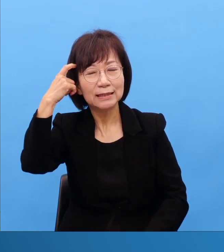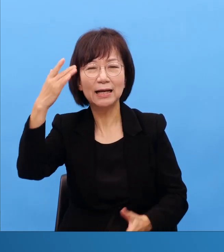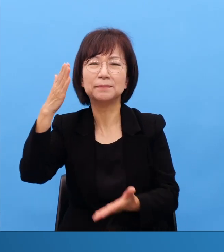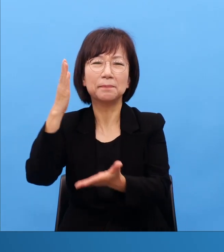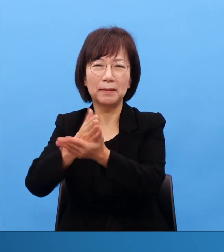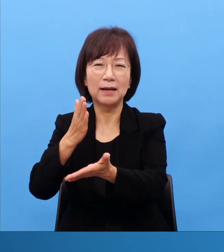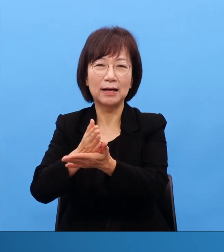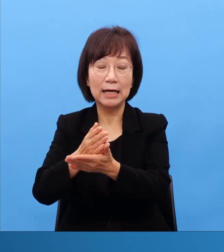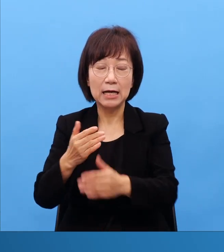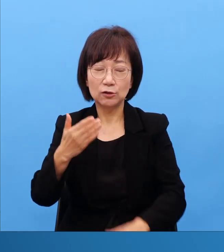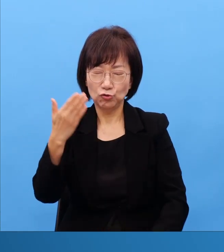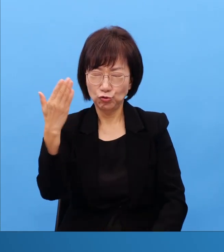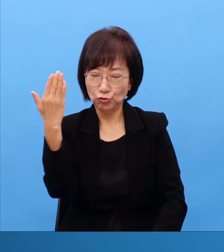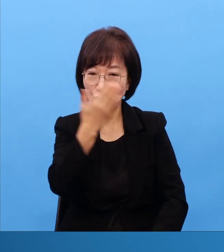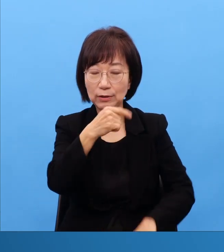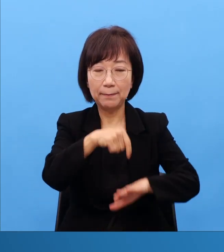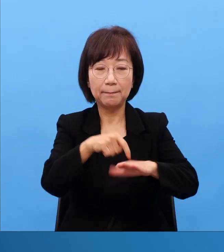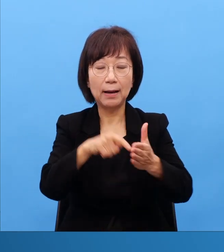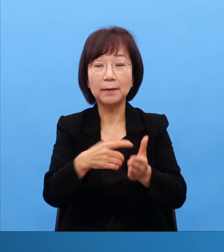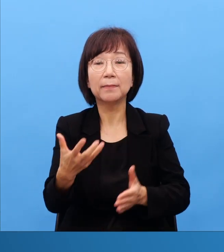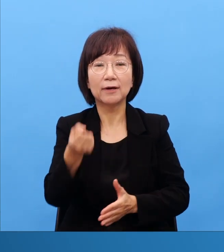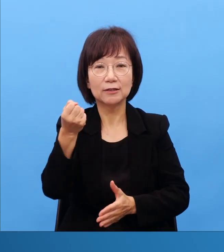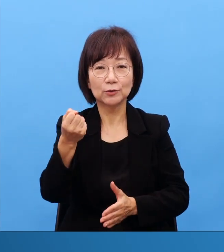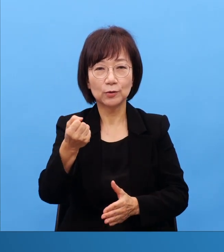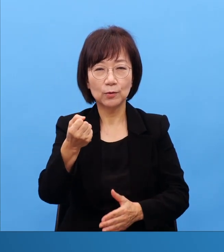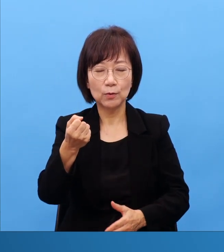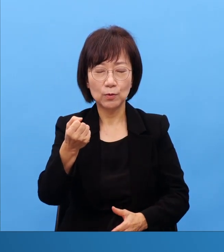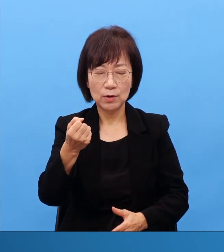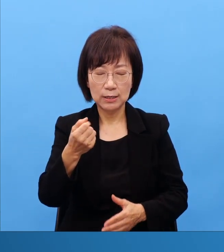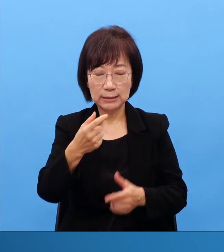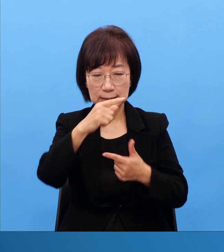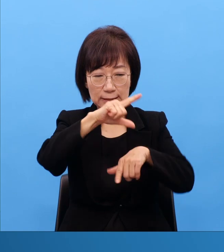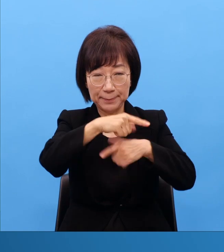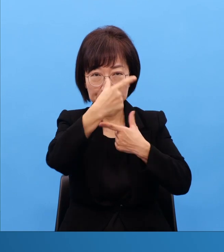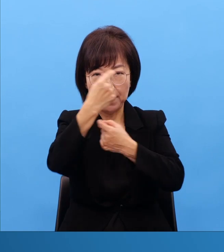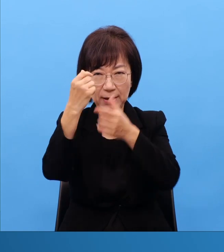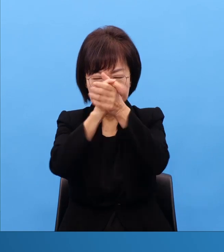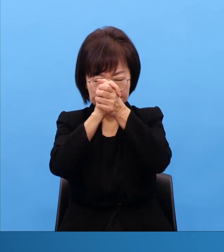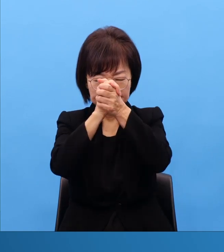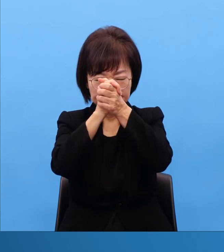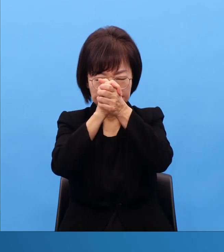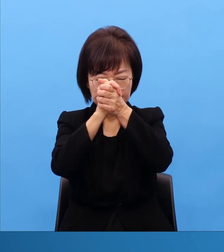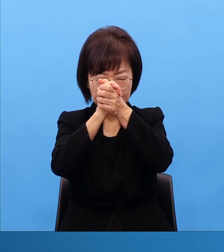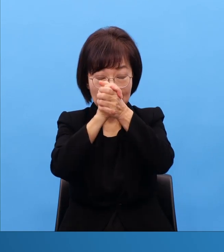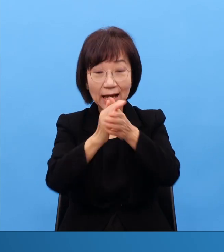말고 진짜 이 기도를 정식 기도 시작하세요. Starting now, don't even consider the answers that will follow. What I mean by